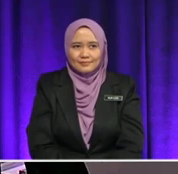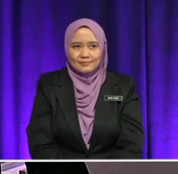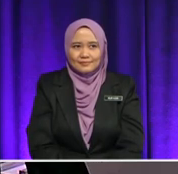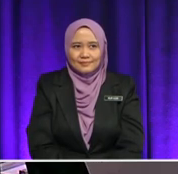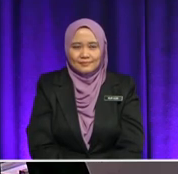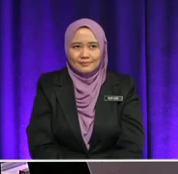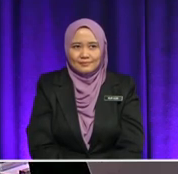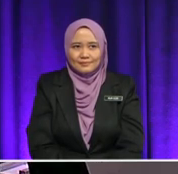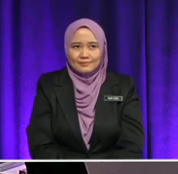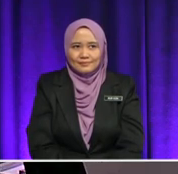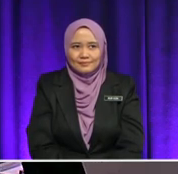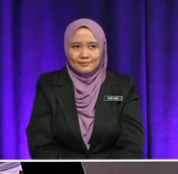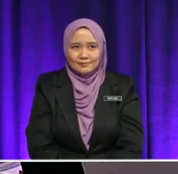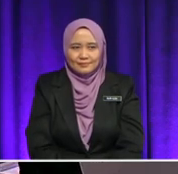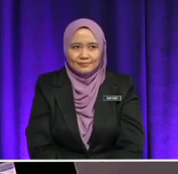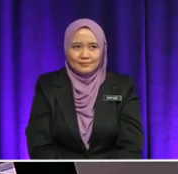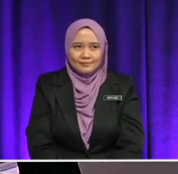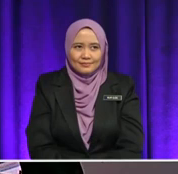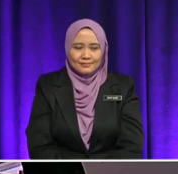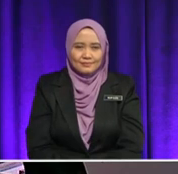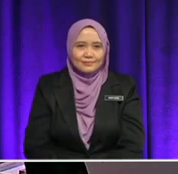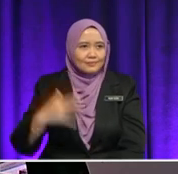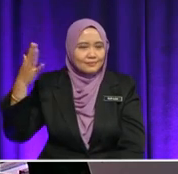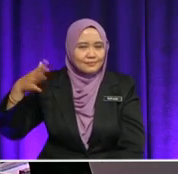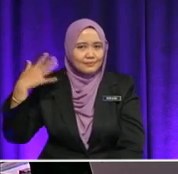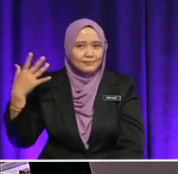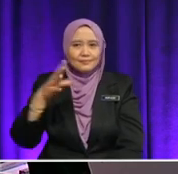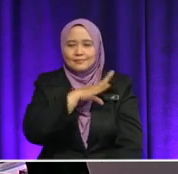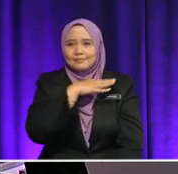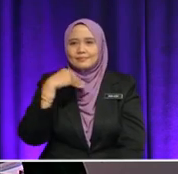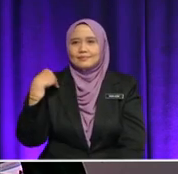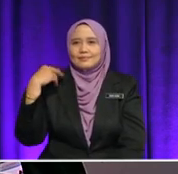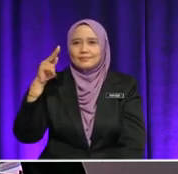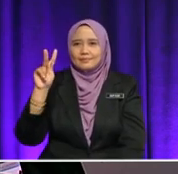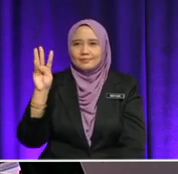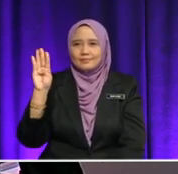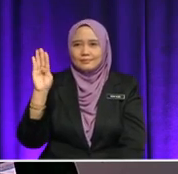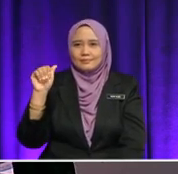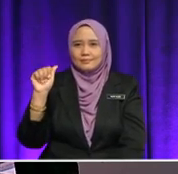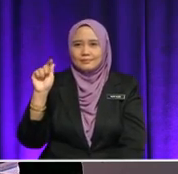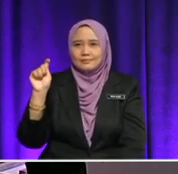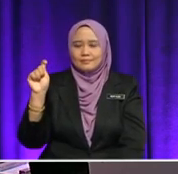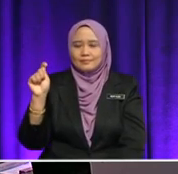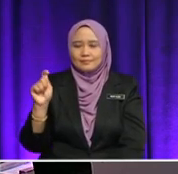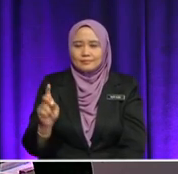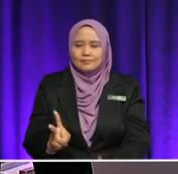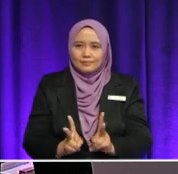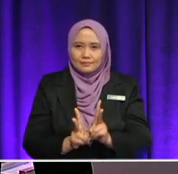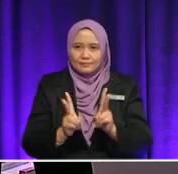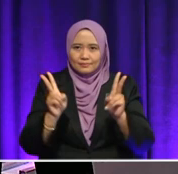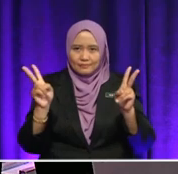sejarah dengan keyboard berpisah adalah seorang yang amat penting dalam